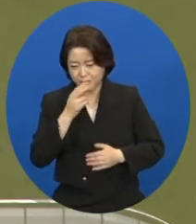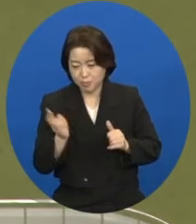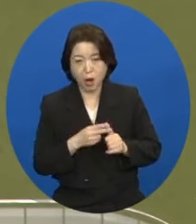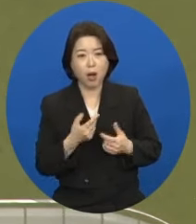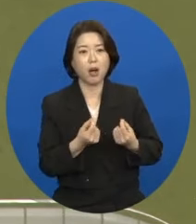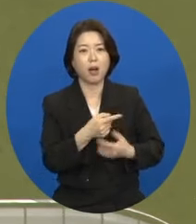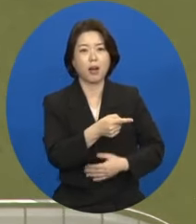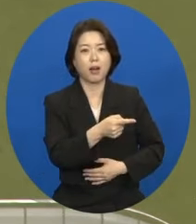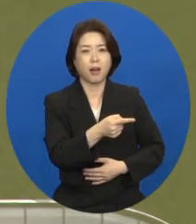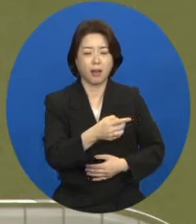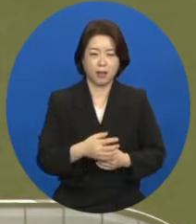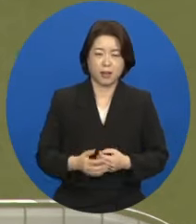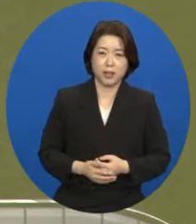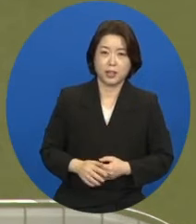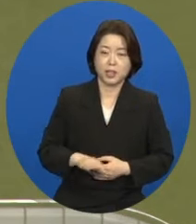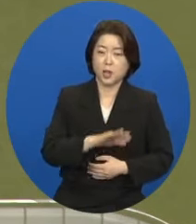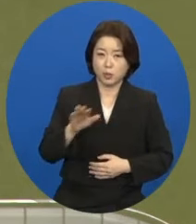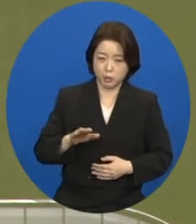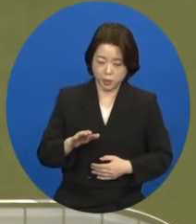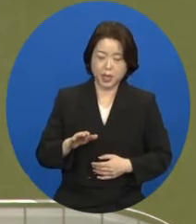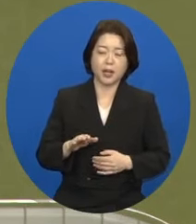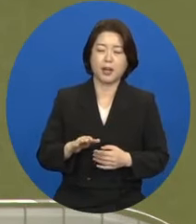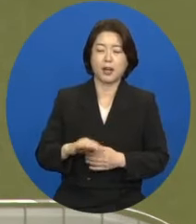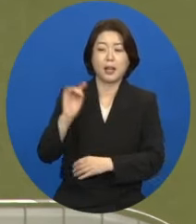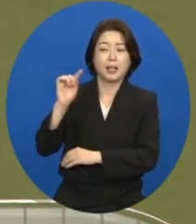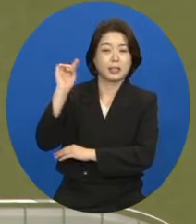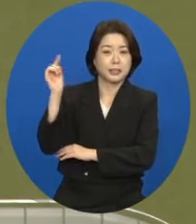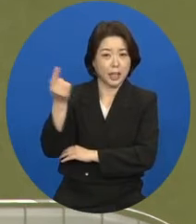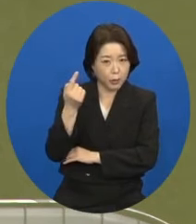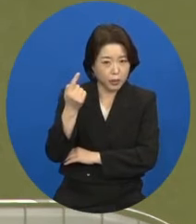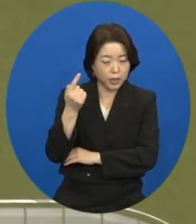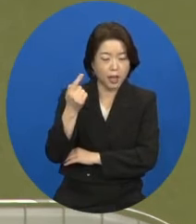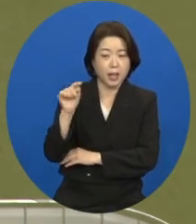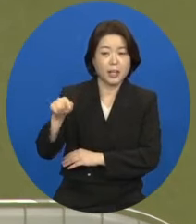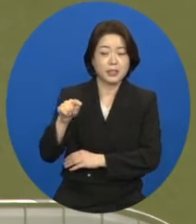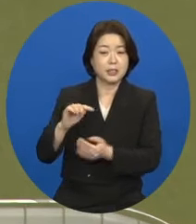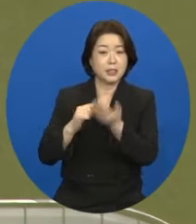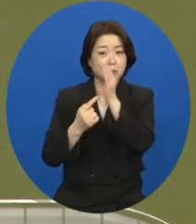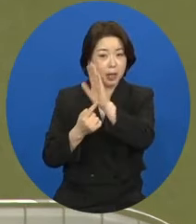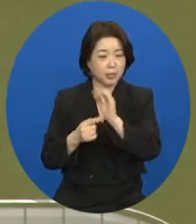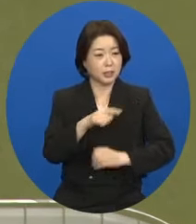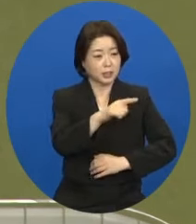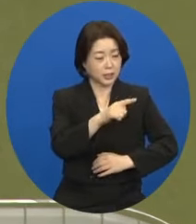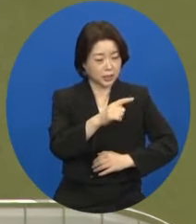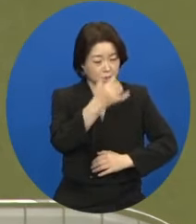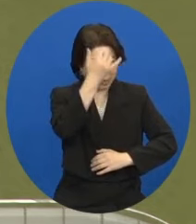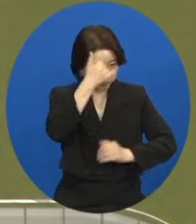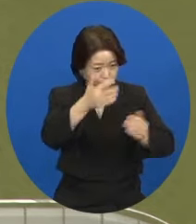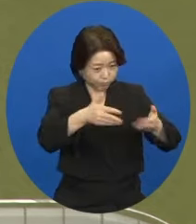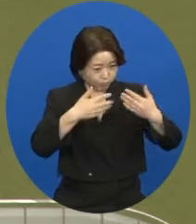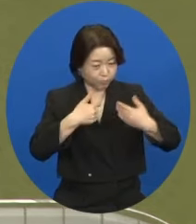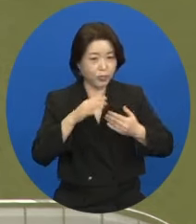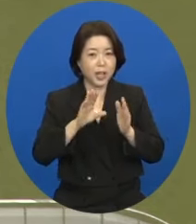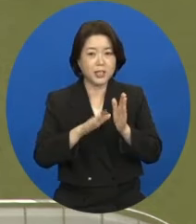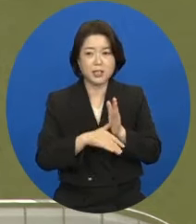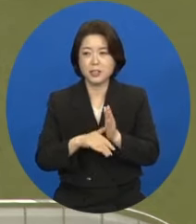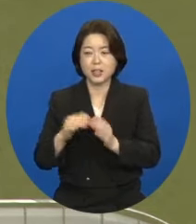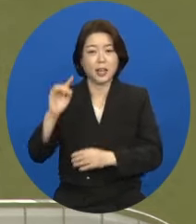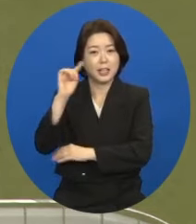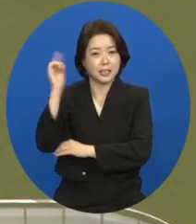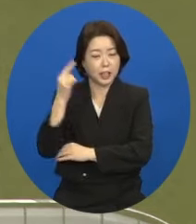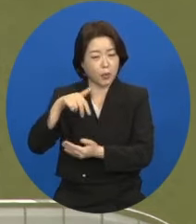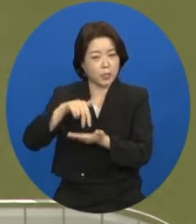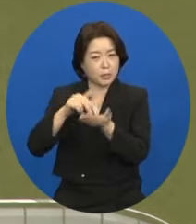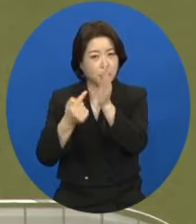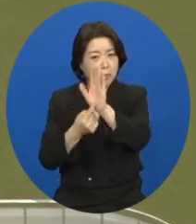그러나 우리가 주목해야 될 것은 바로 다윗과 그의 반응입니다. 이 무례함에 다윗이 어떻게 반응하느냐. 자 지난주에